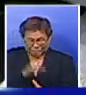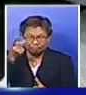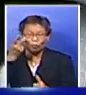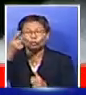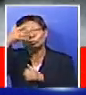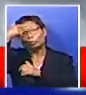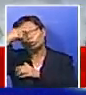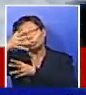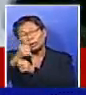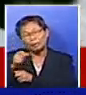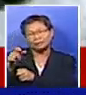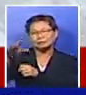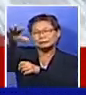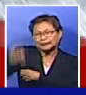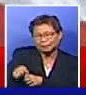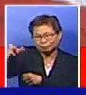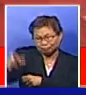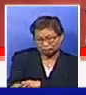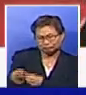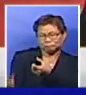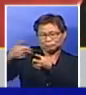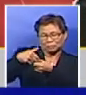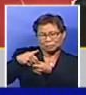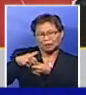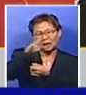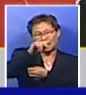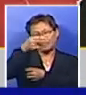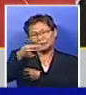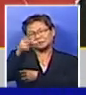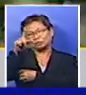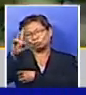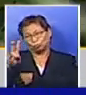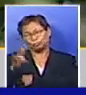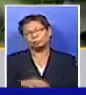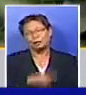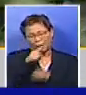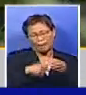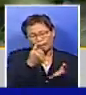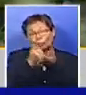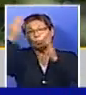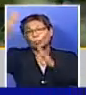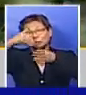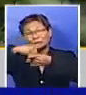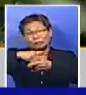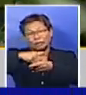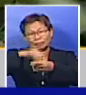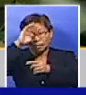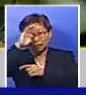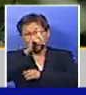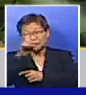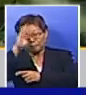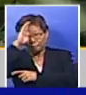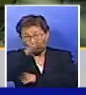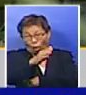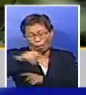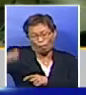bagi mendapatkan individu yang terlibat dalam kes MH17. Berhubung bantuan Malaysia dalam fasa pendakwaan,